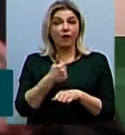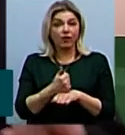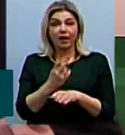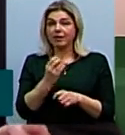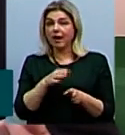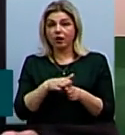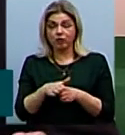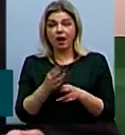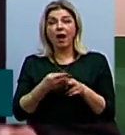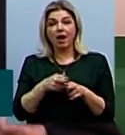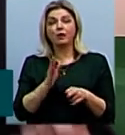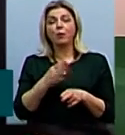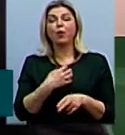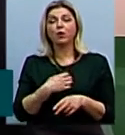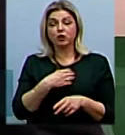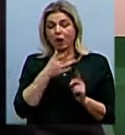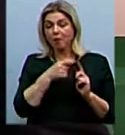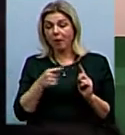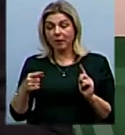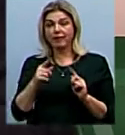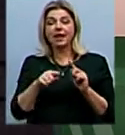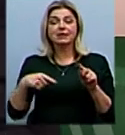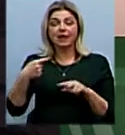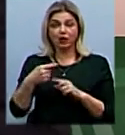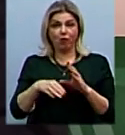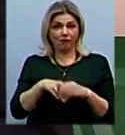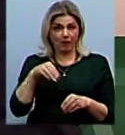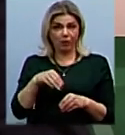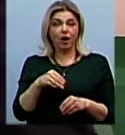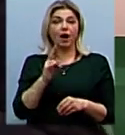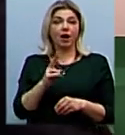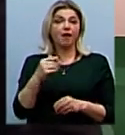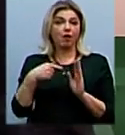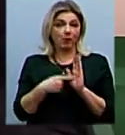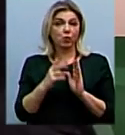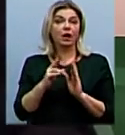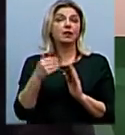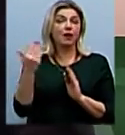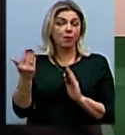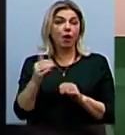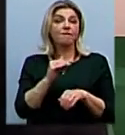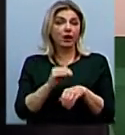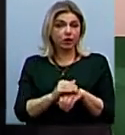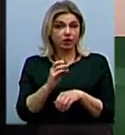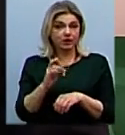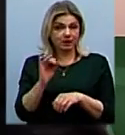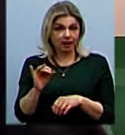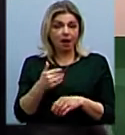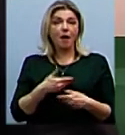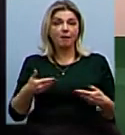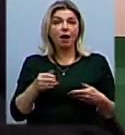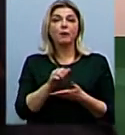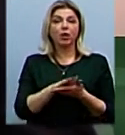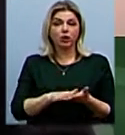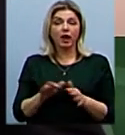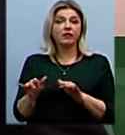что, в принципе, это будет ключевой момент на следующих выборах, ключевой вопрос к нему, потому что фактически мы продолжаем двигаться,